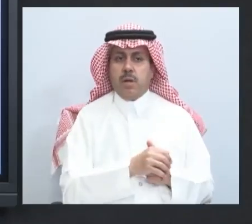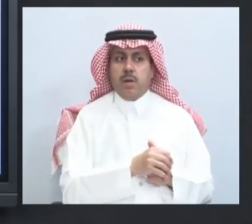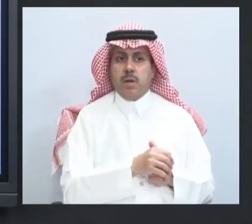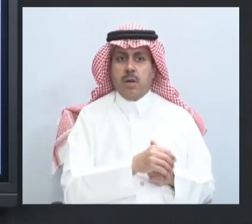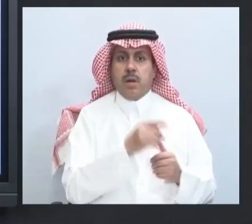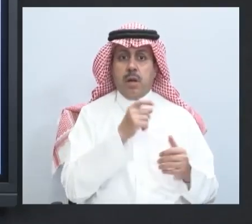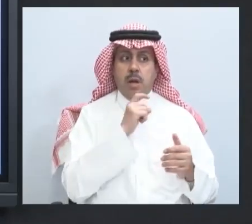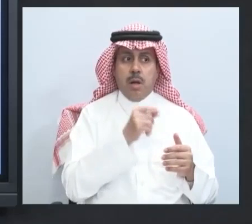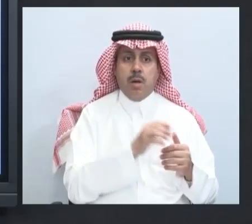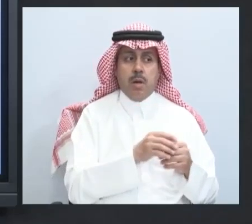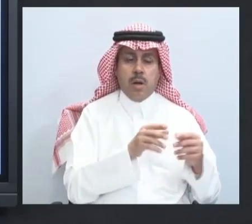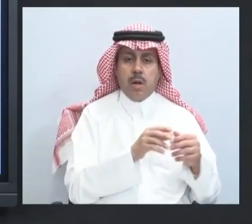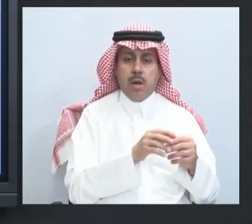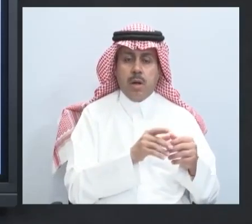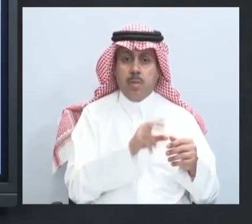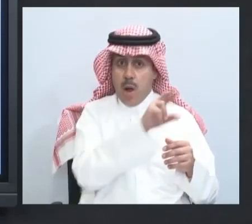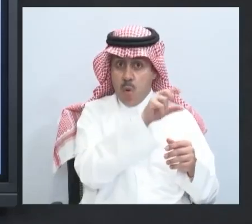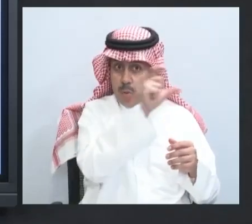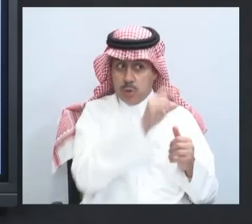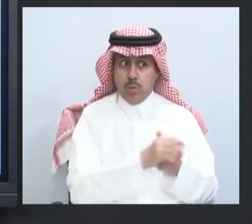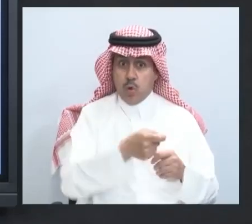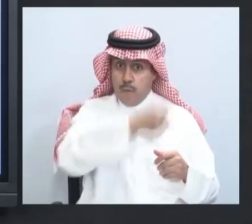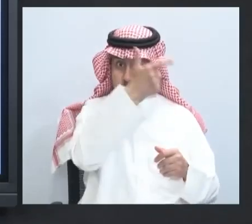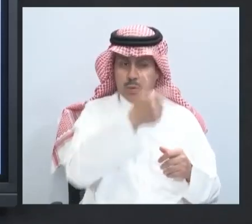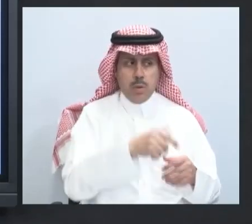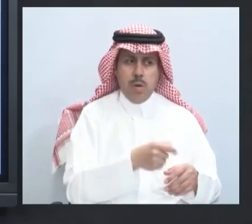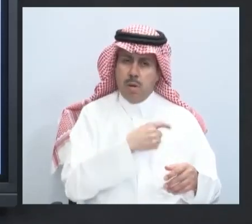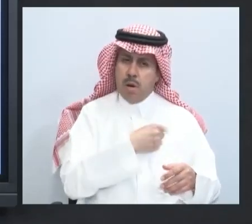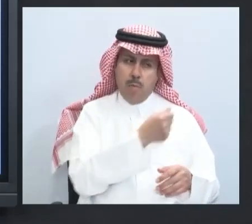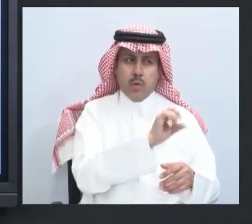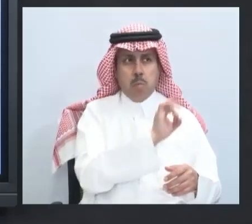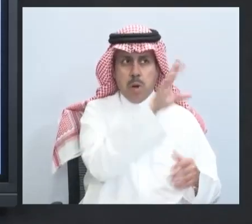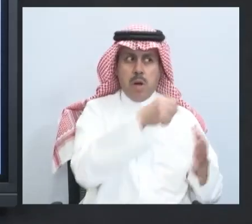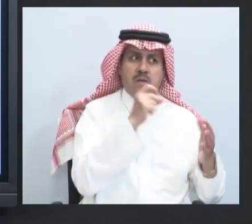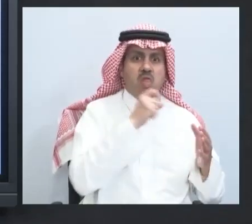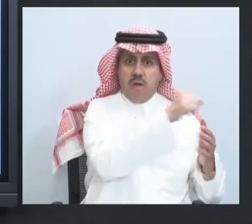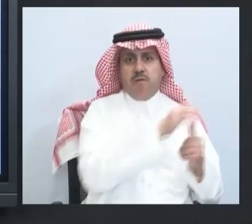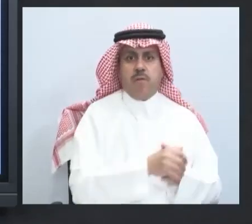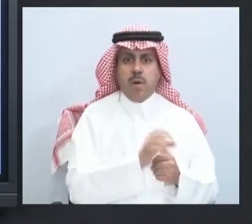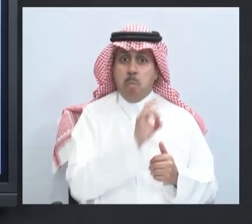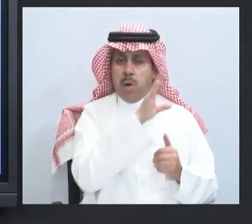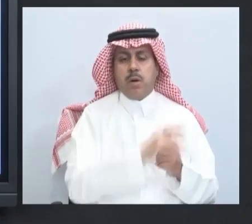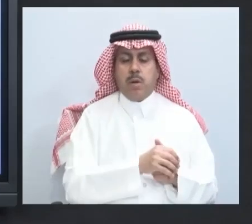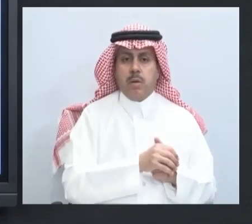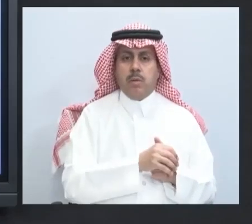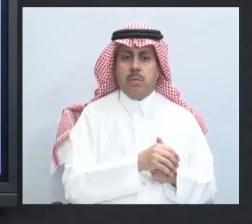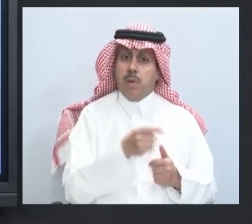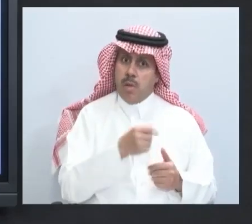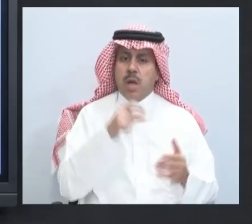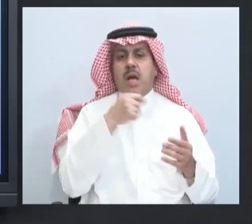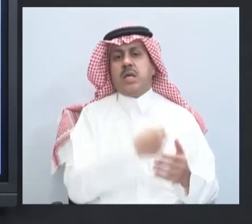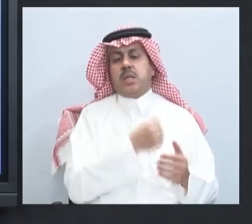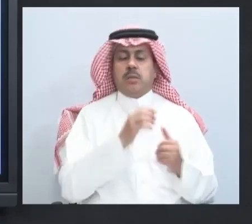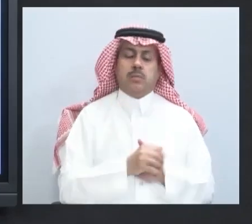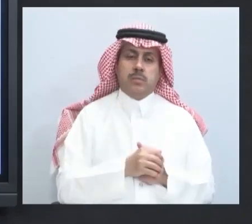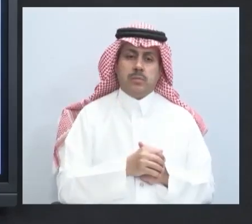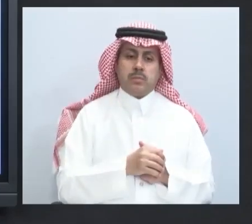وكذلك الطالبه وكذلك ذلك الذي يرى منه اغنى منه يتمنى ان يذهب عنه المال خرج